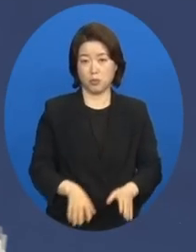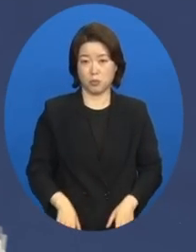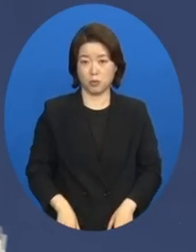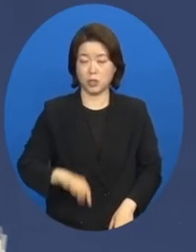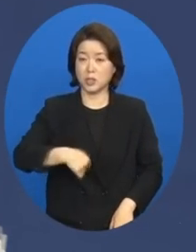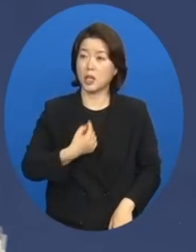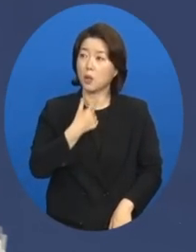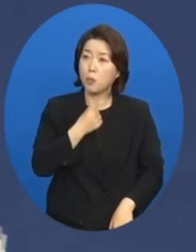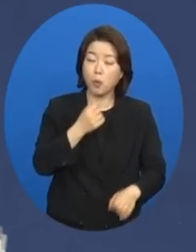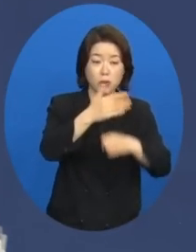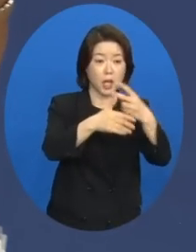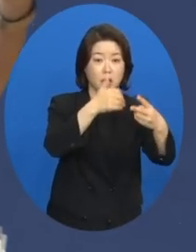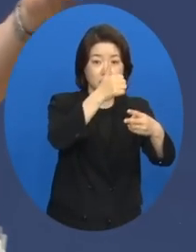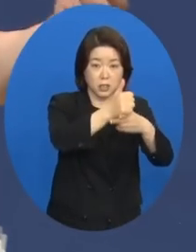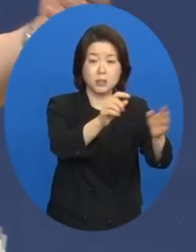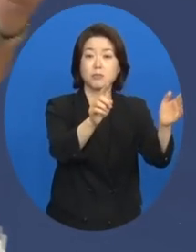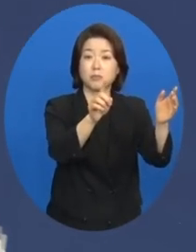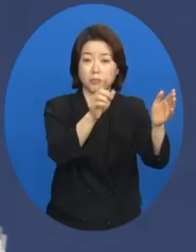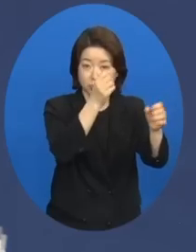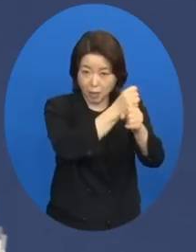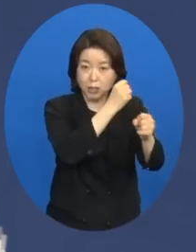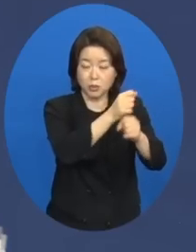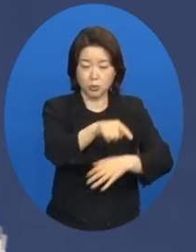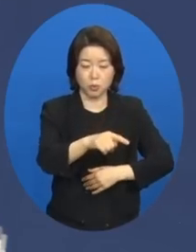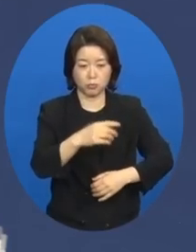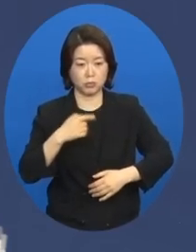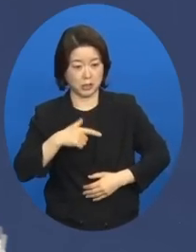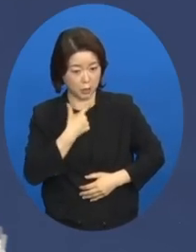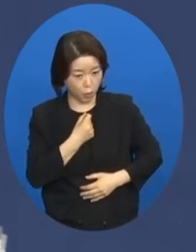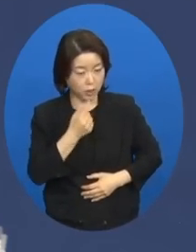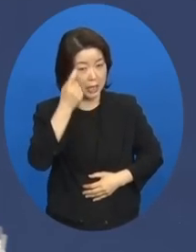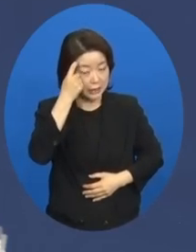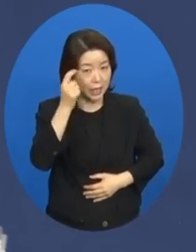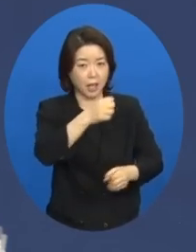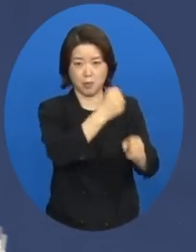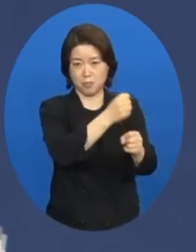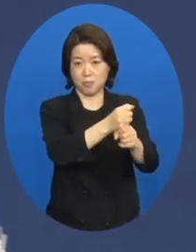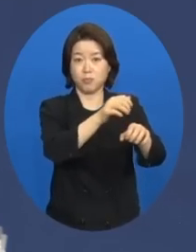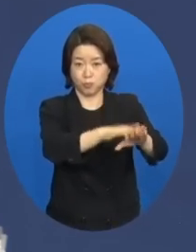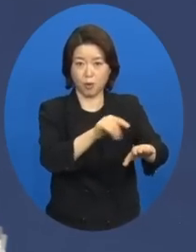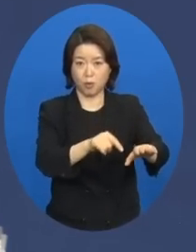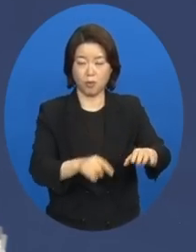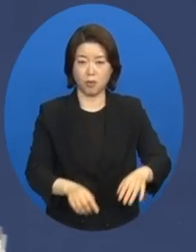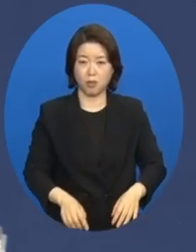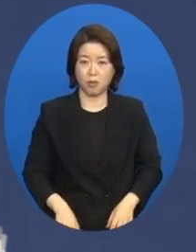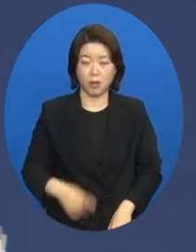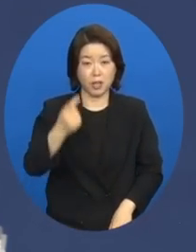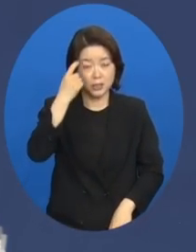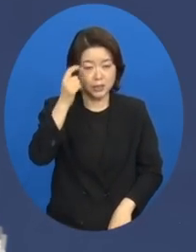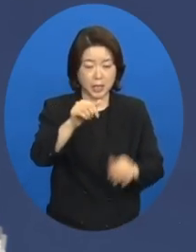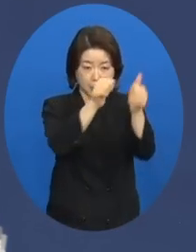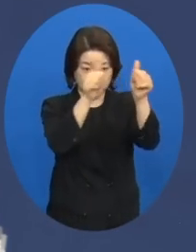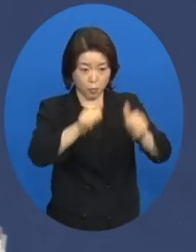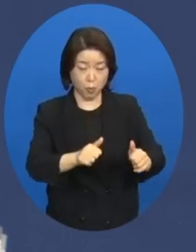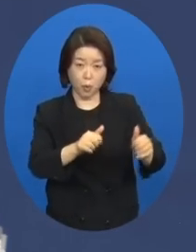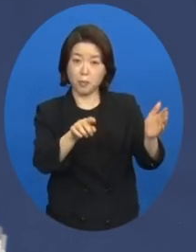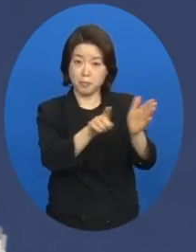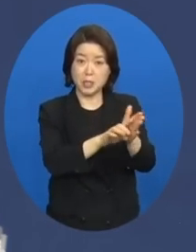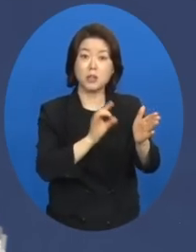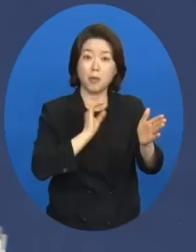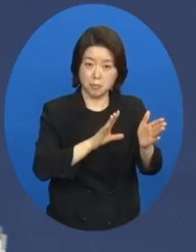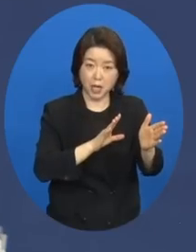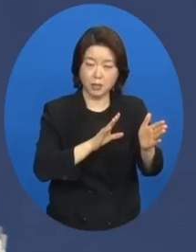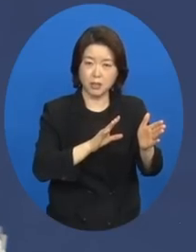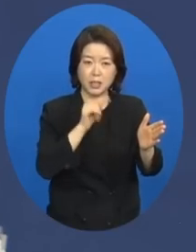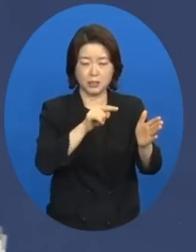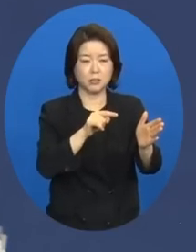신을 만들고 자기가 원하는 사상을 취하고, 그 말은 꼭 사상을 믿는 것 같고 우상을 믿는 것 같지만 그건